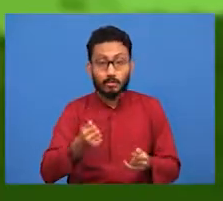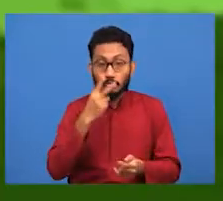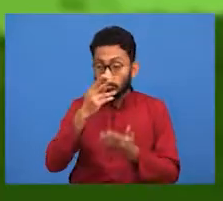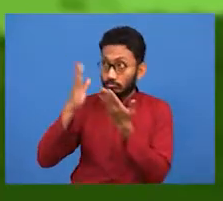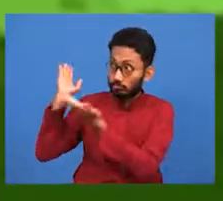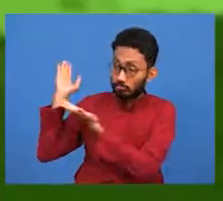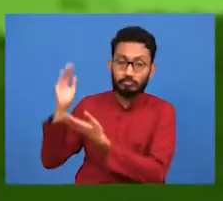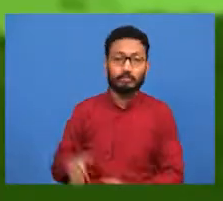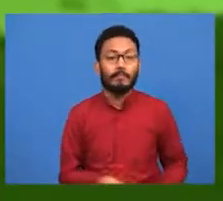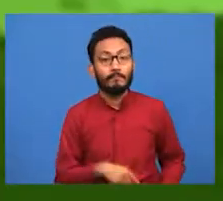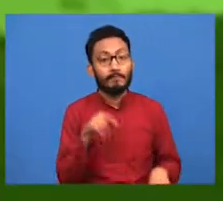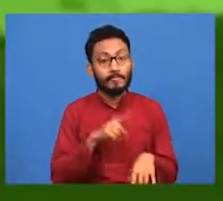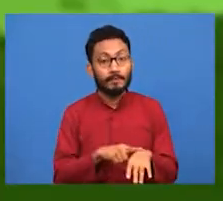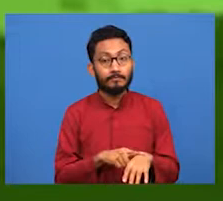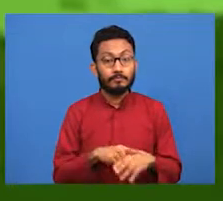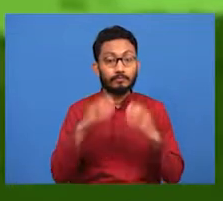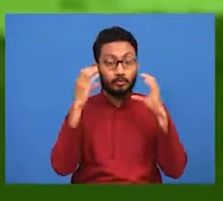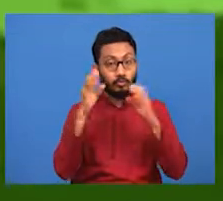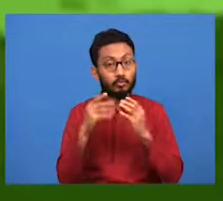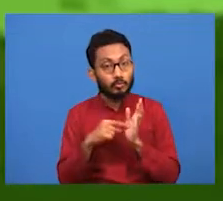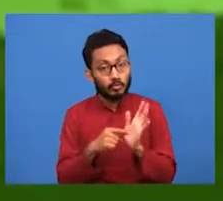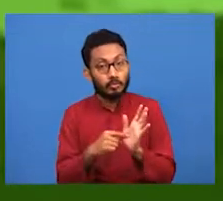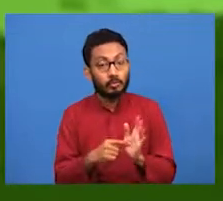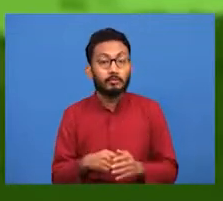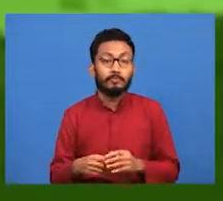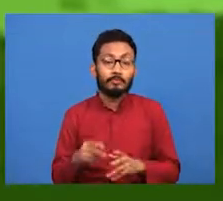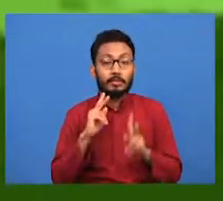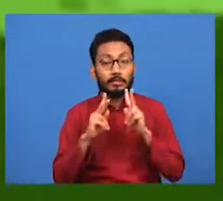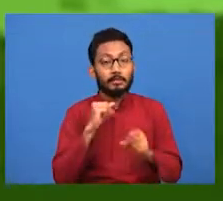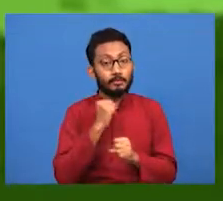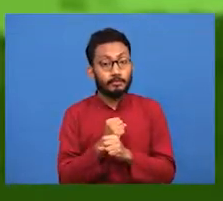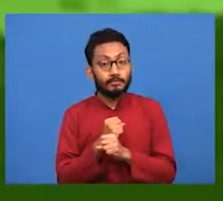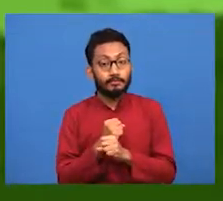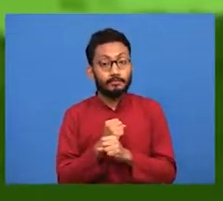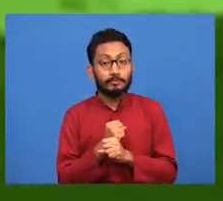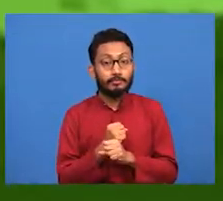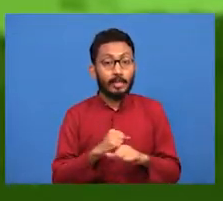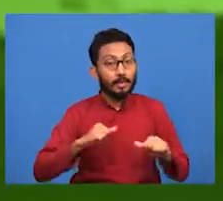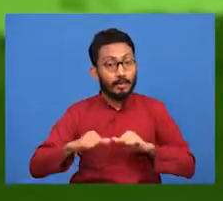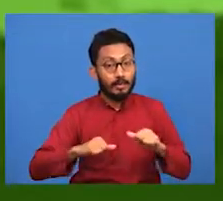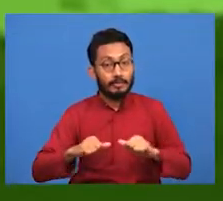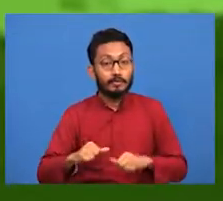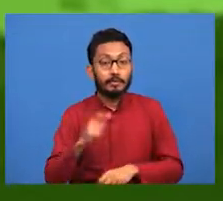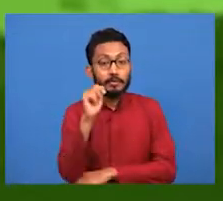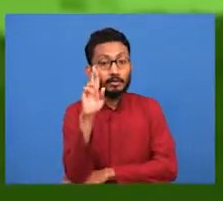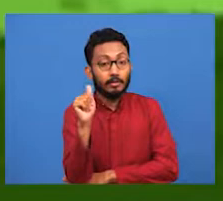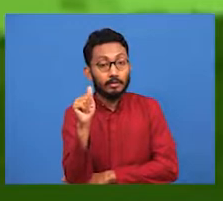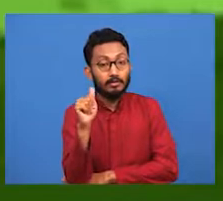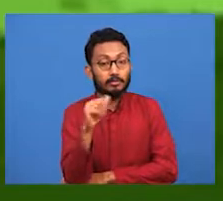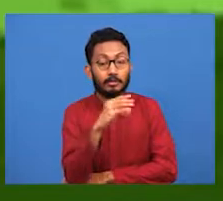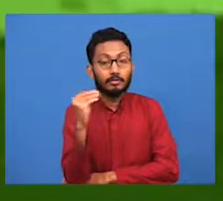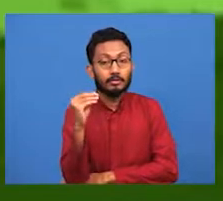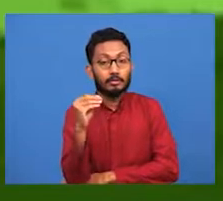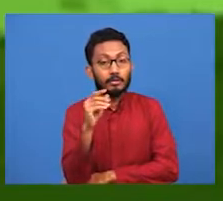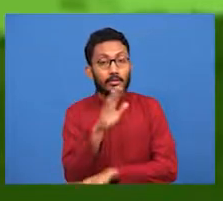Di sini, cikgu tunjukkan contoh kata kerja aktif transitif yang boleh menunjukkan perbuatan mencuci.